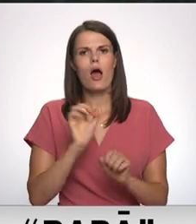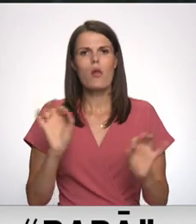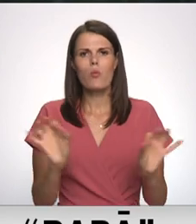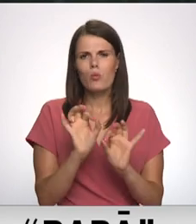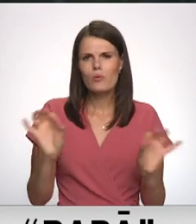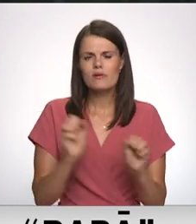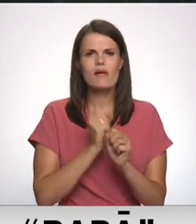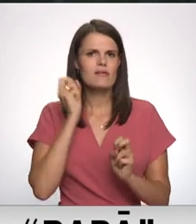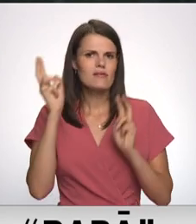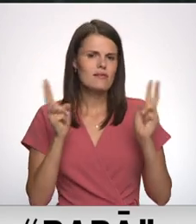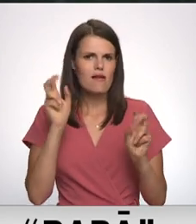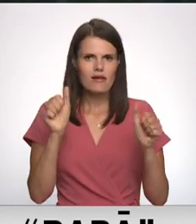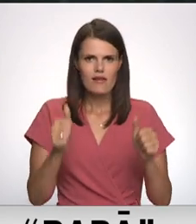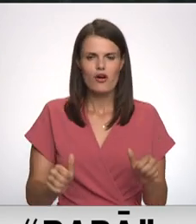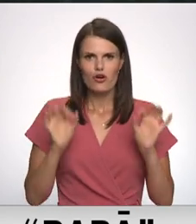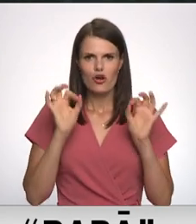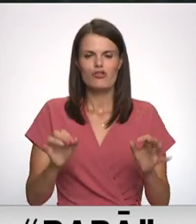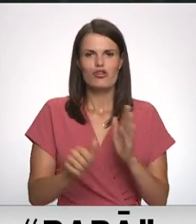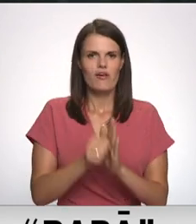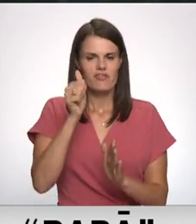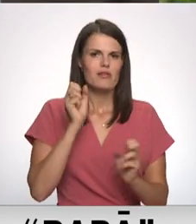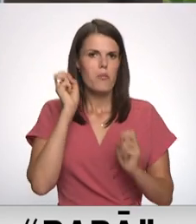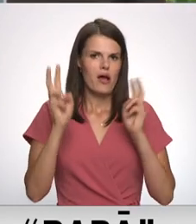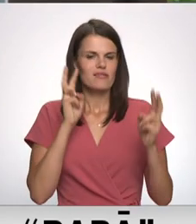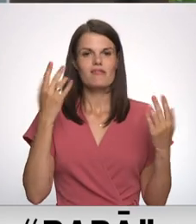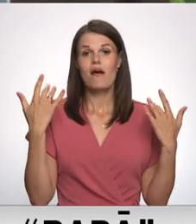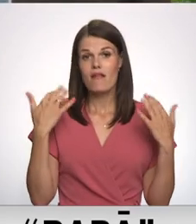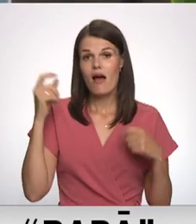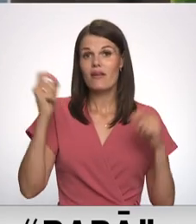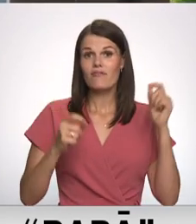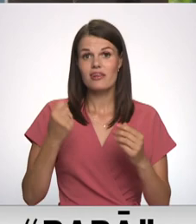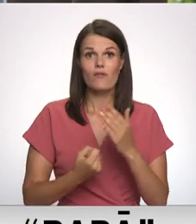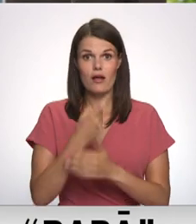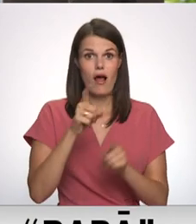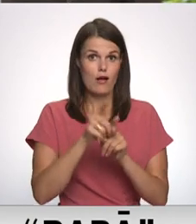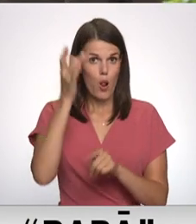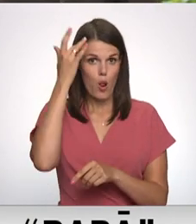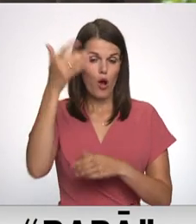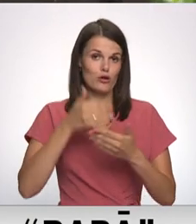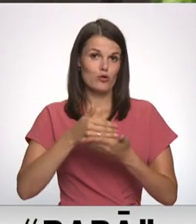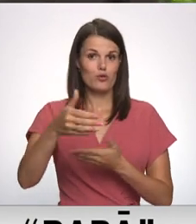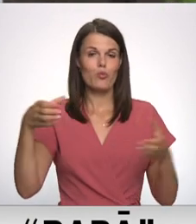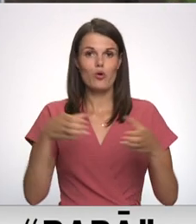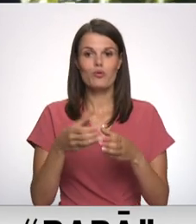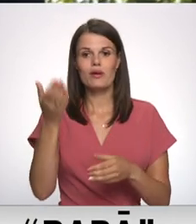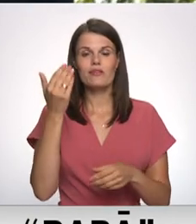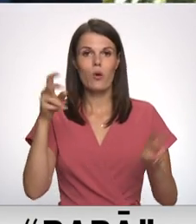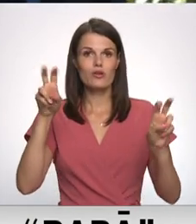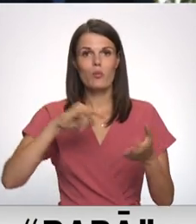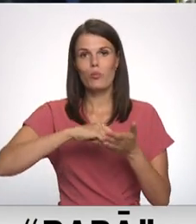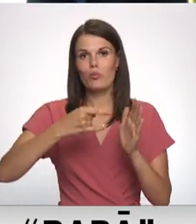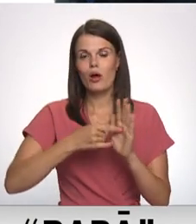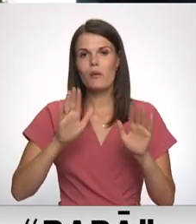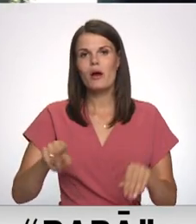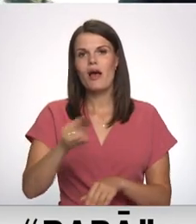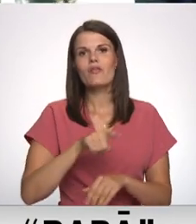gan tā skaņveide, viņa tiešām vislabāk skan ārā. Festivāls radies kā loģisks turpinājums grupas saucējas projektam par tautas